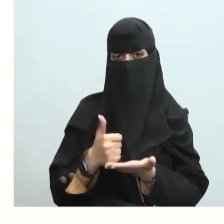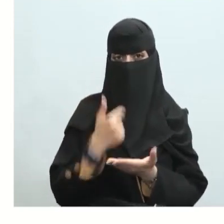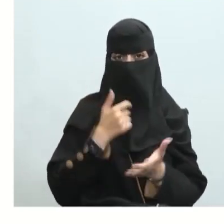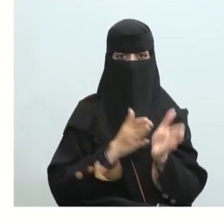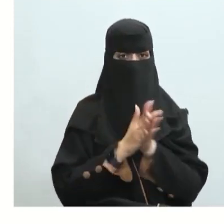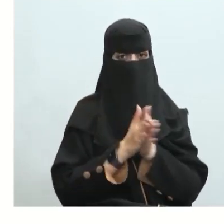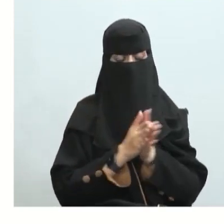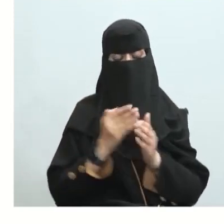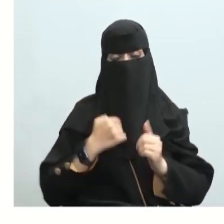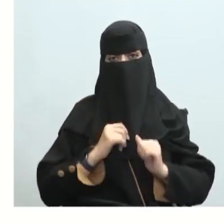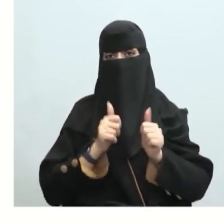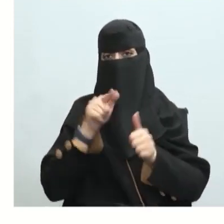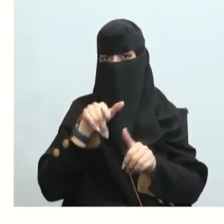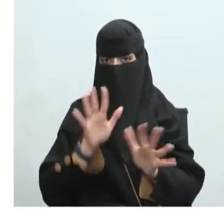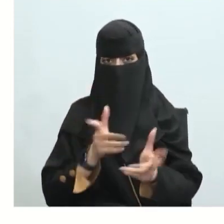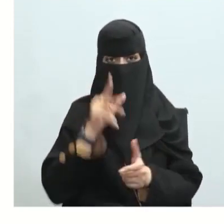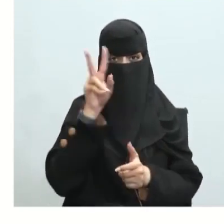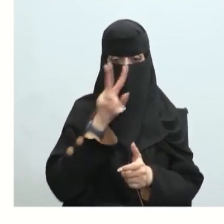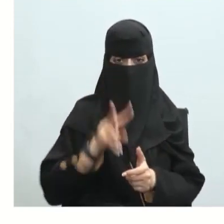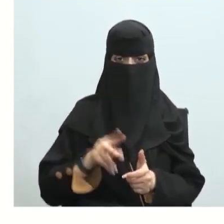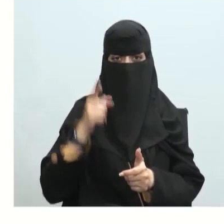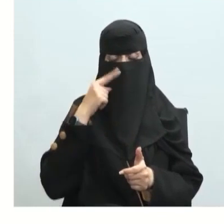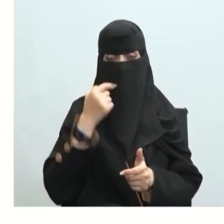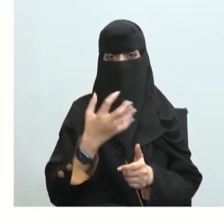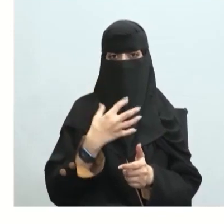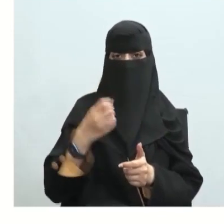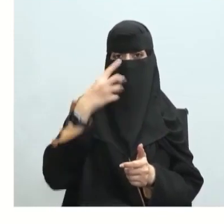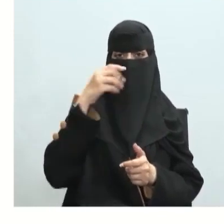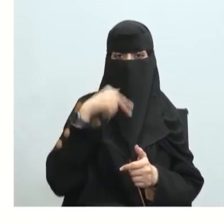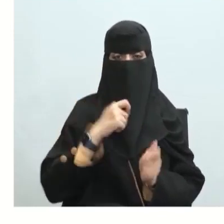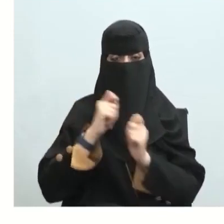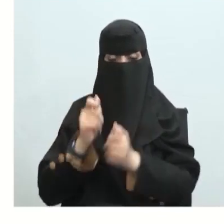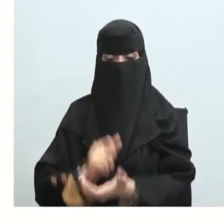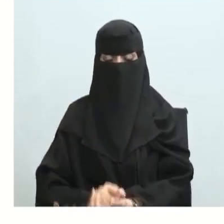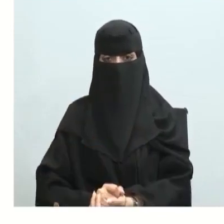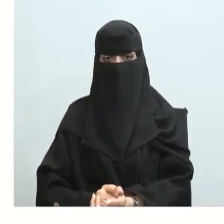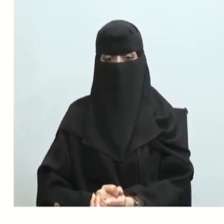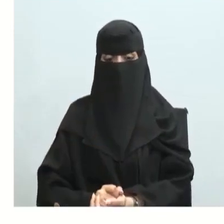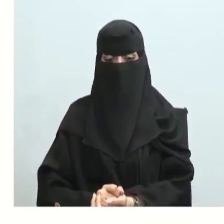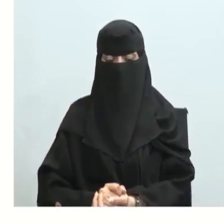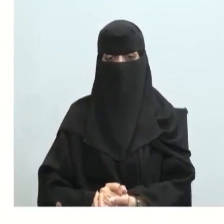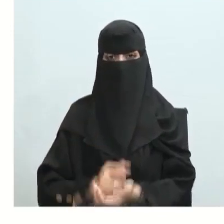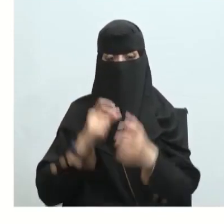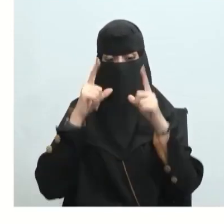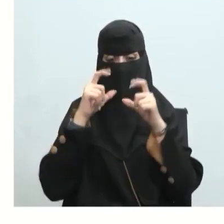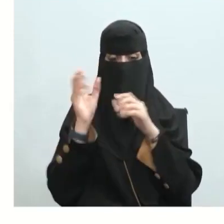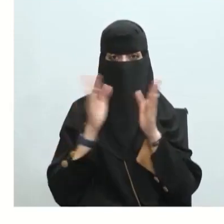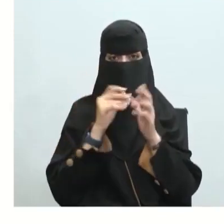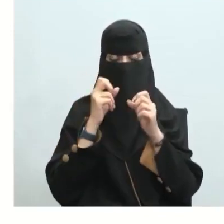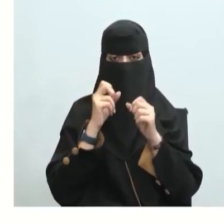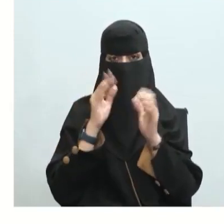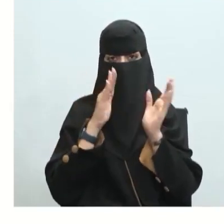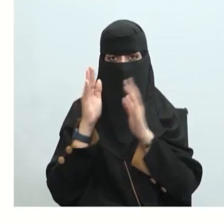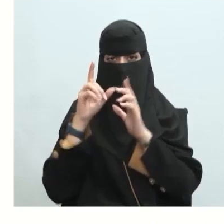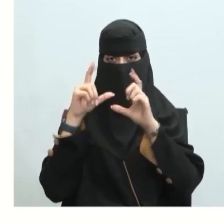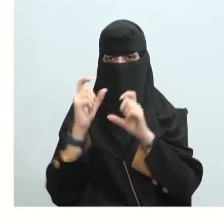شيق يستطيع من يقرا ذلك ان تجذبه وتعطيه مثلا لاحظ هذ الصوره الا الثانيه ط الصوره الاولى